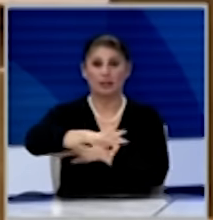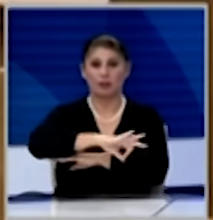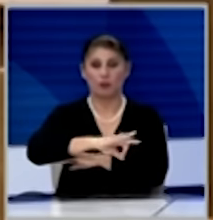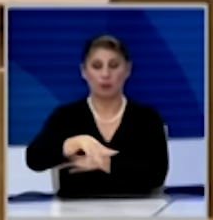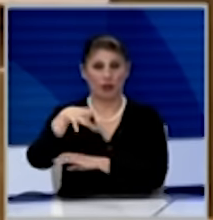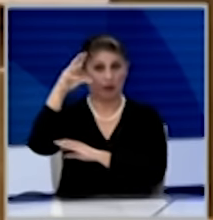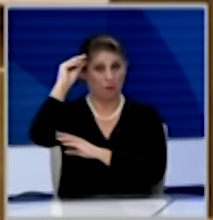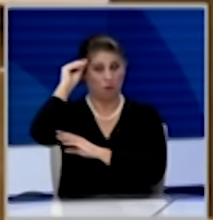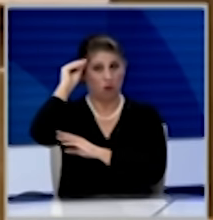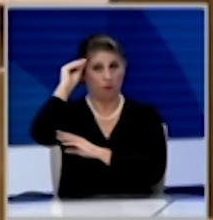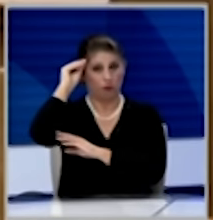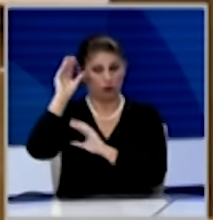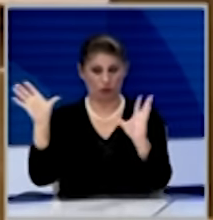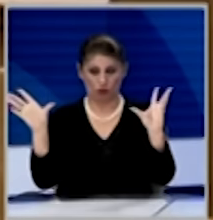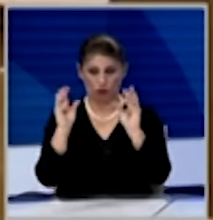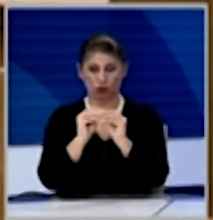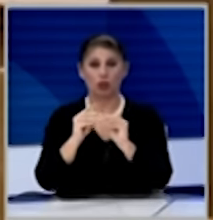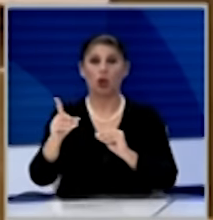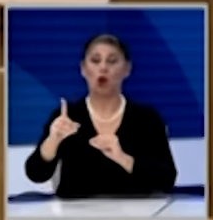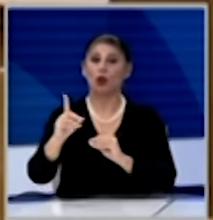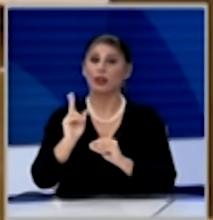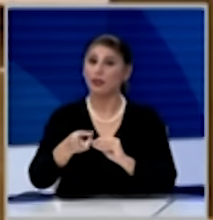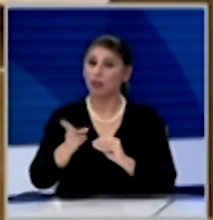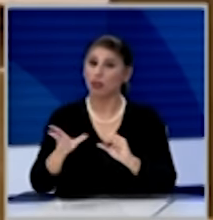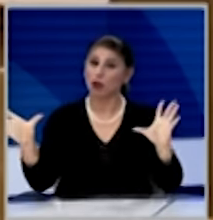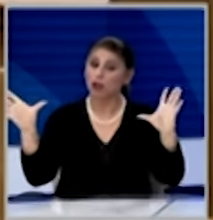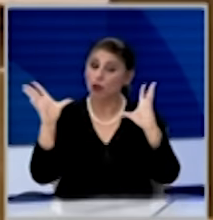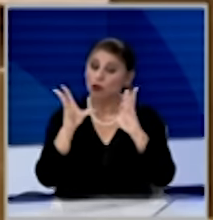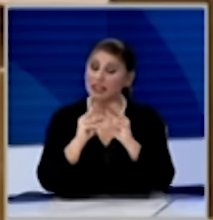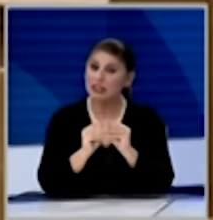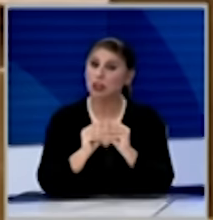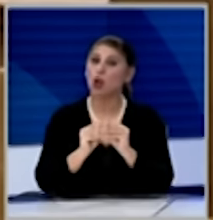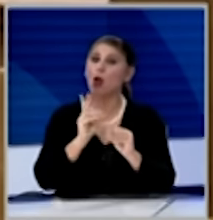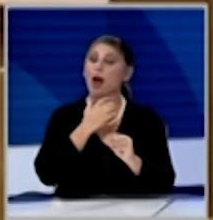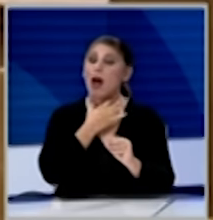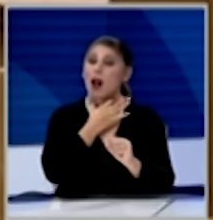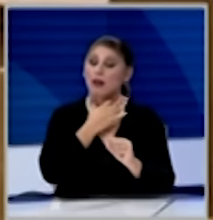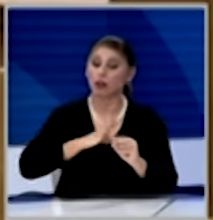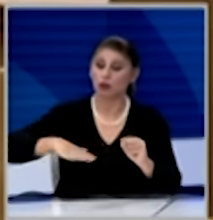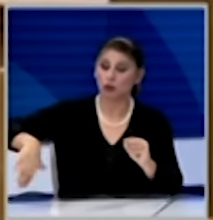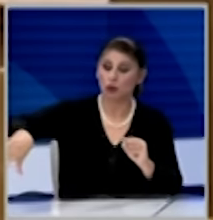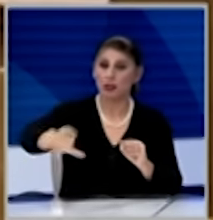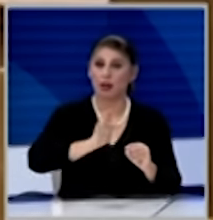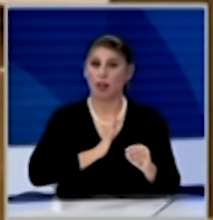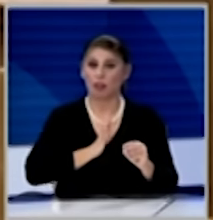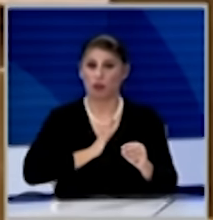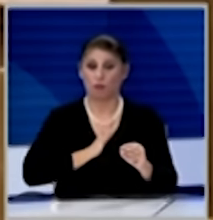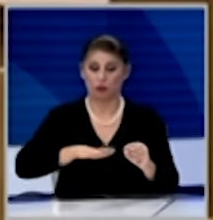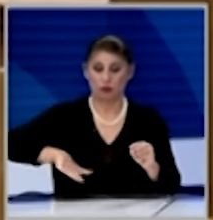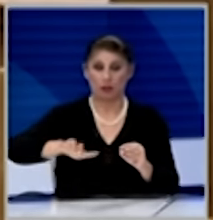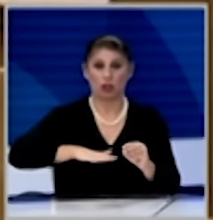υπόψη το σύνολο των κινδύνων και το σύνολο των των αναγκών των κατοίκων της περιοχής των